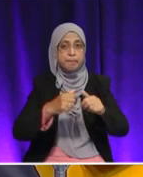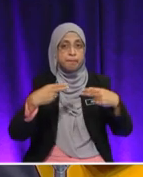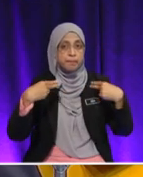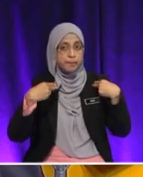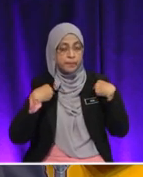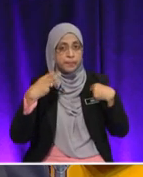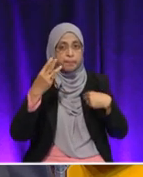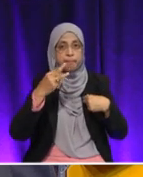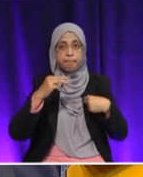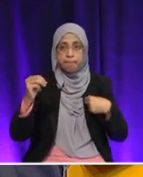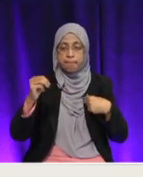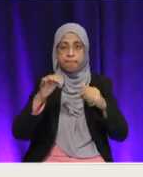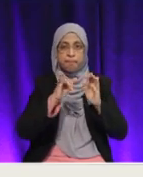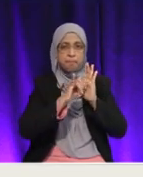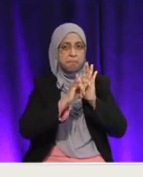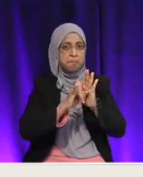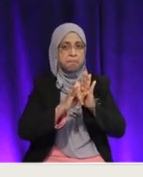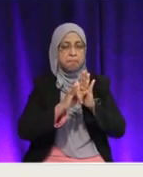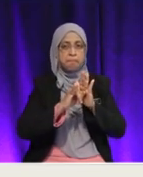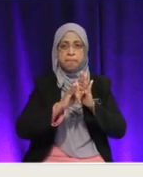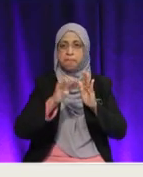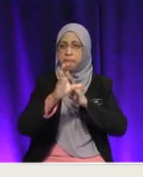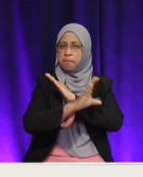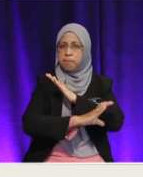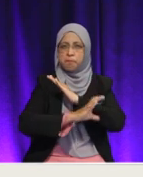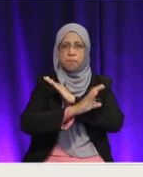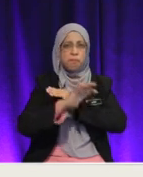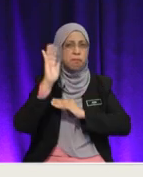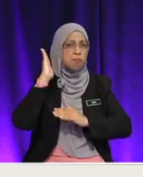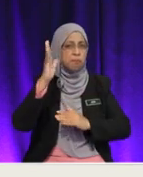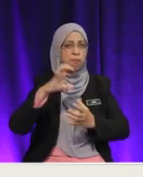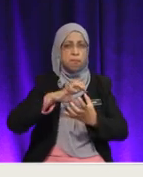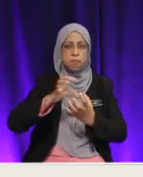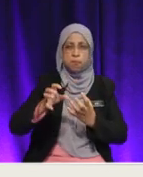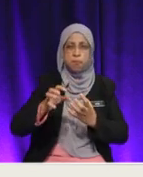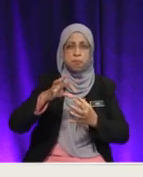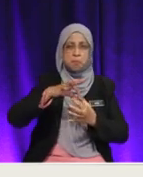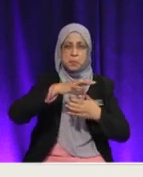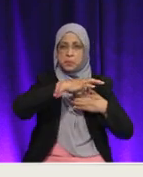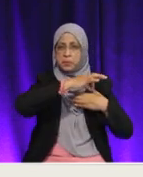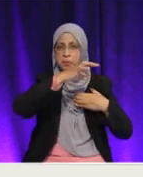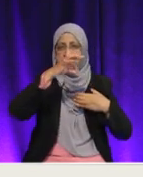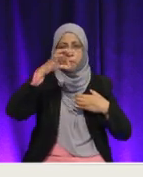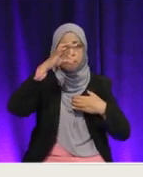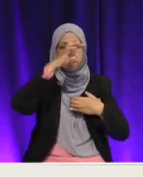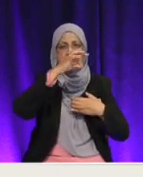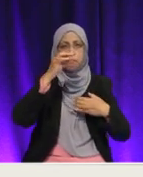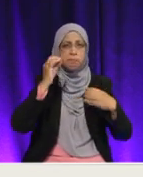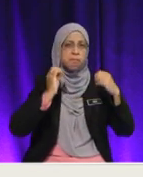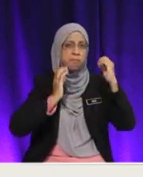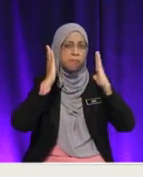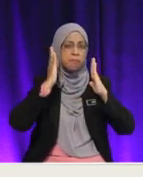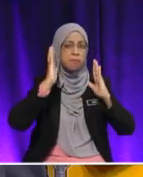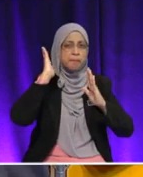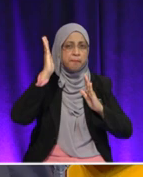mereka image negara akan tercemar dan semangat patriotik akan berkurang dan negara kita akan